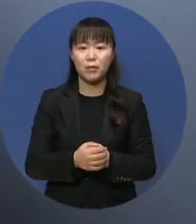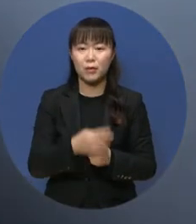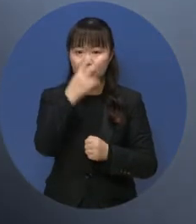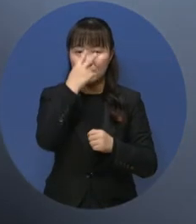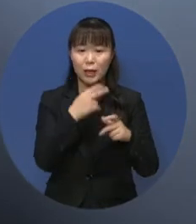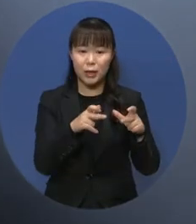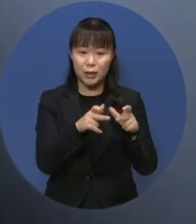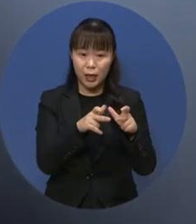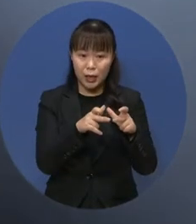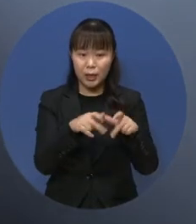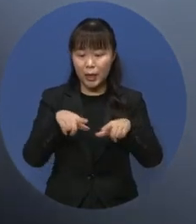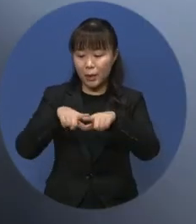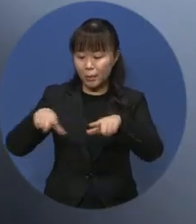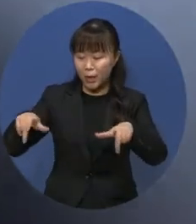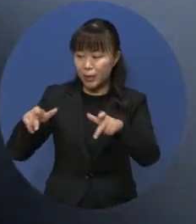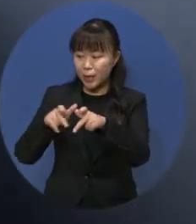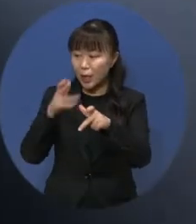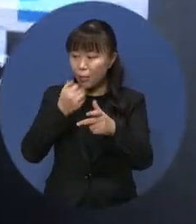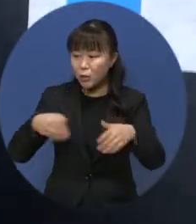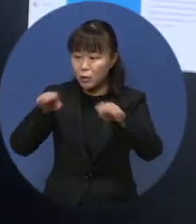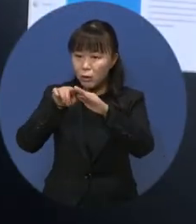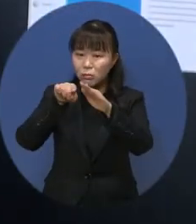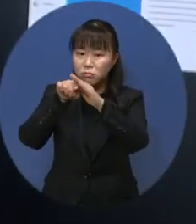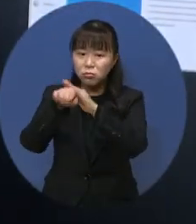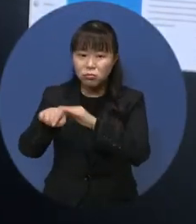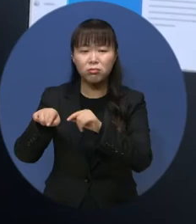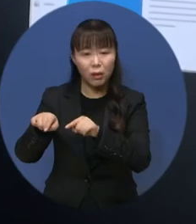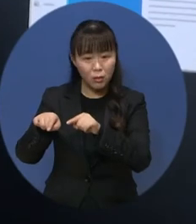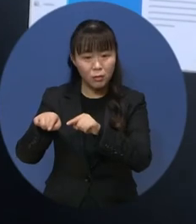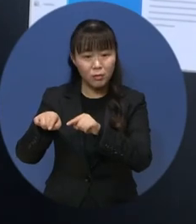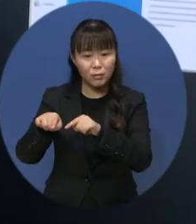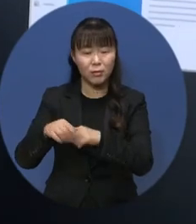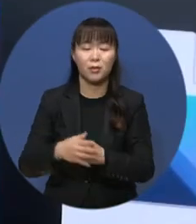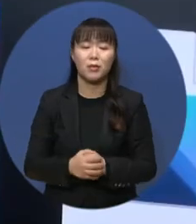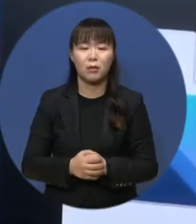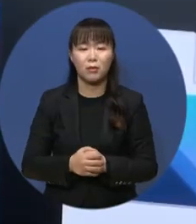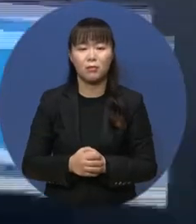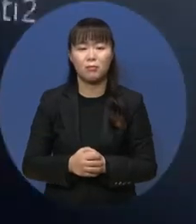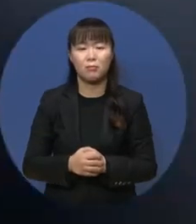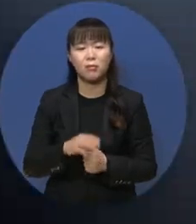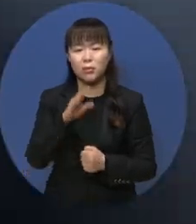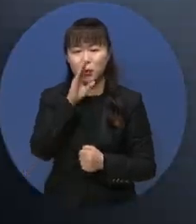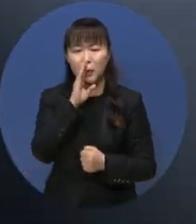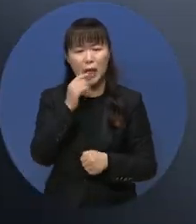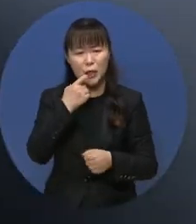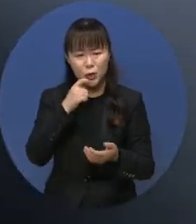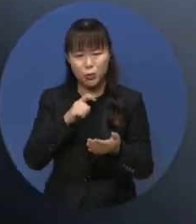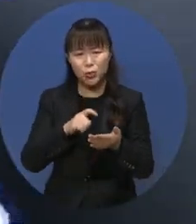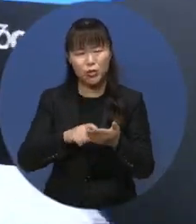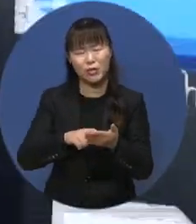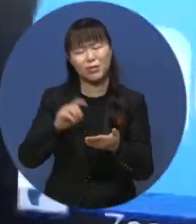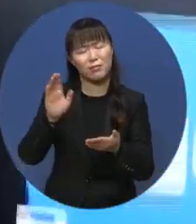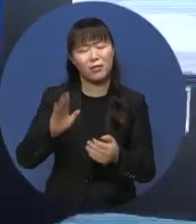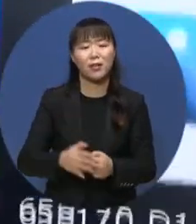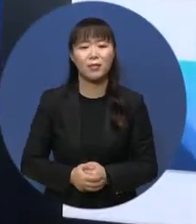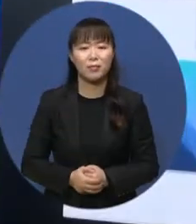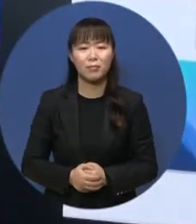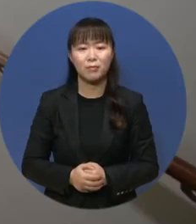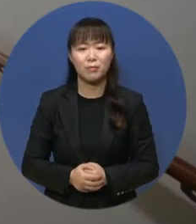시각장애인이 일반 장애인 복지관을 이용한다는 것, 그리 단순하고 쉬운 일이